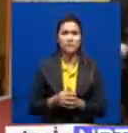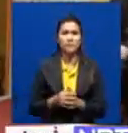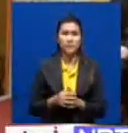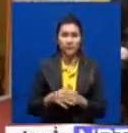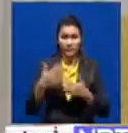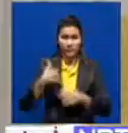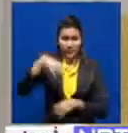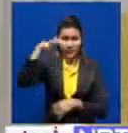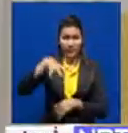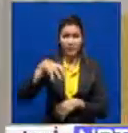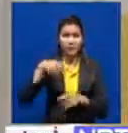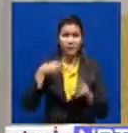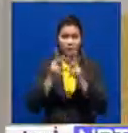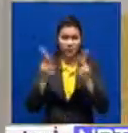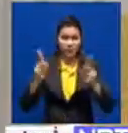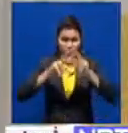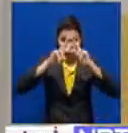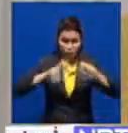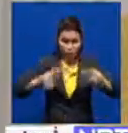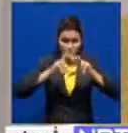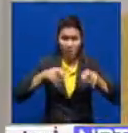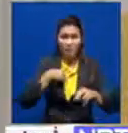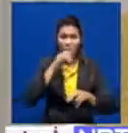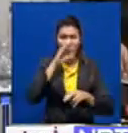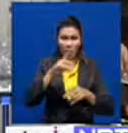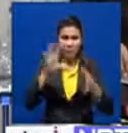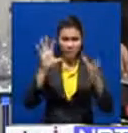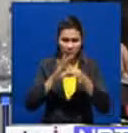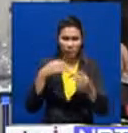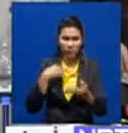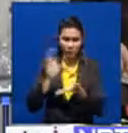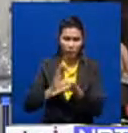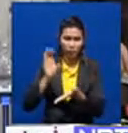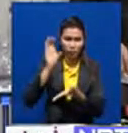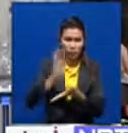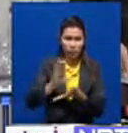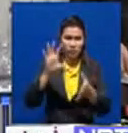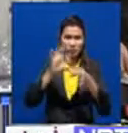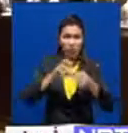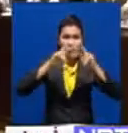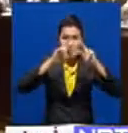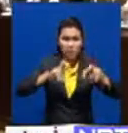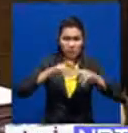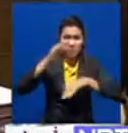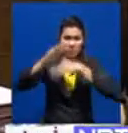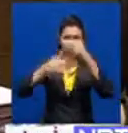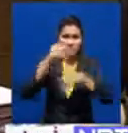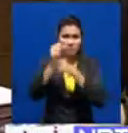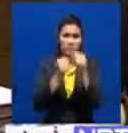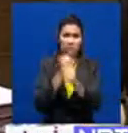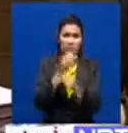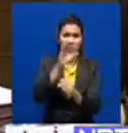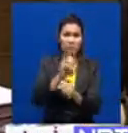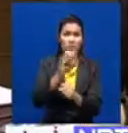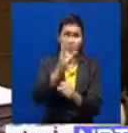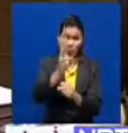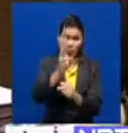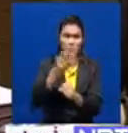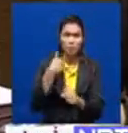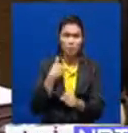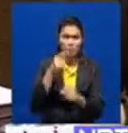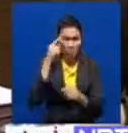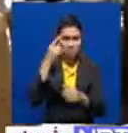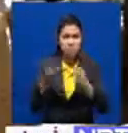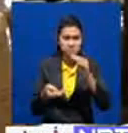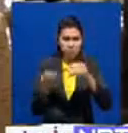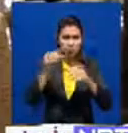สำนักงานคณะกรรมการวิจัยแห่งชาติเปิดเผยตัวเลขการลงทุนสำหรับงานวิจัยและพัฒนาในประเทศไทยปี2556มีตัวเล